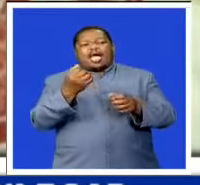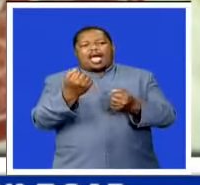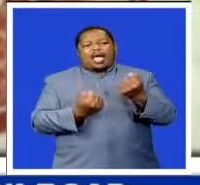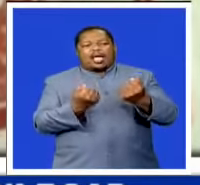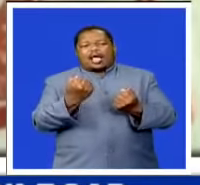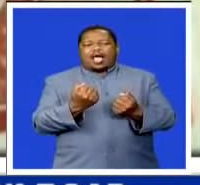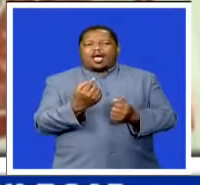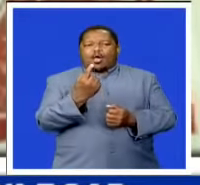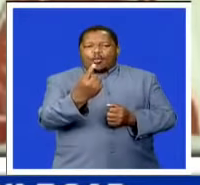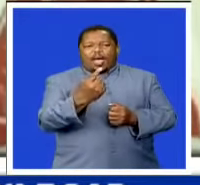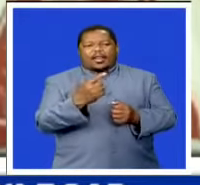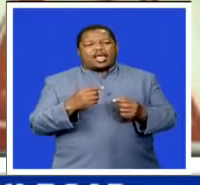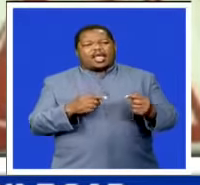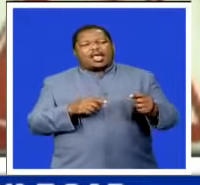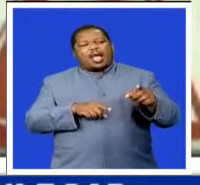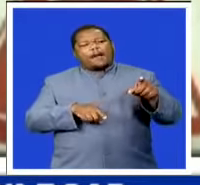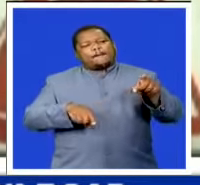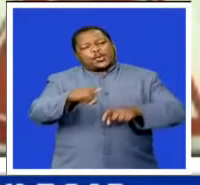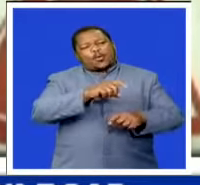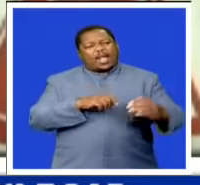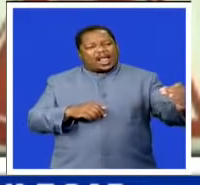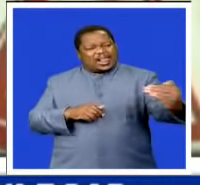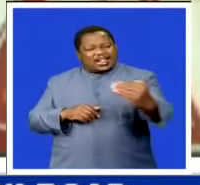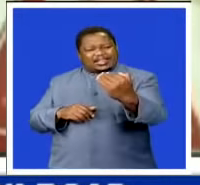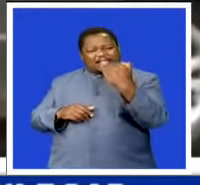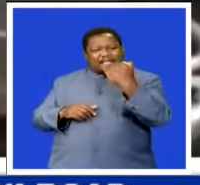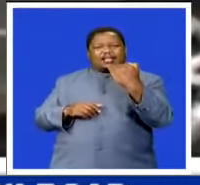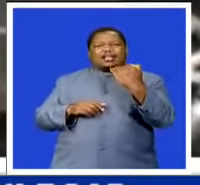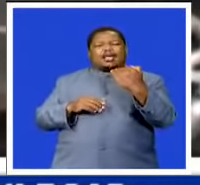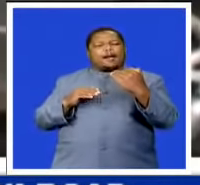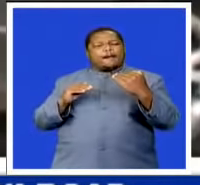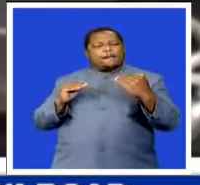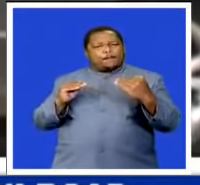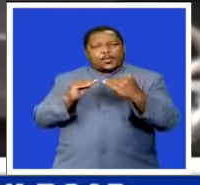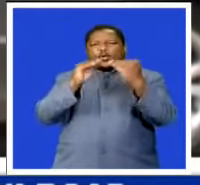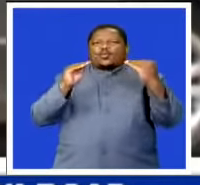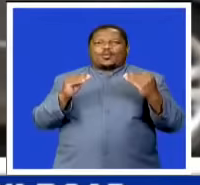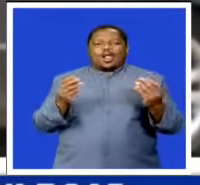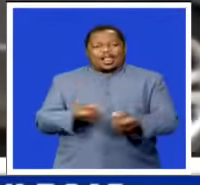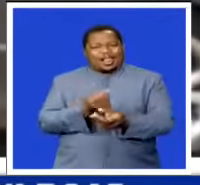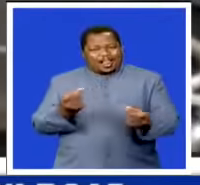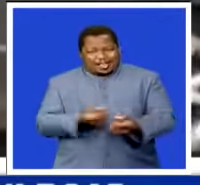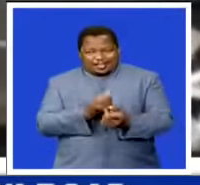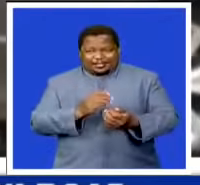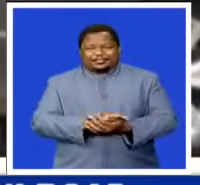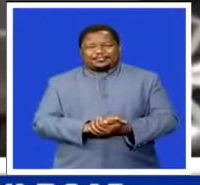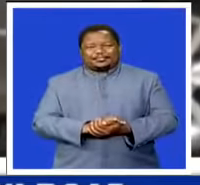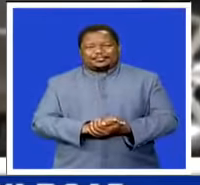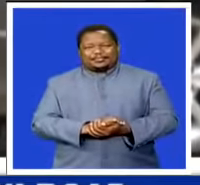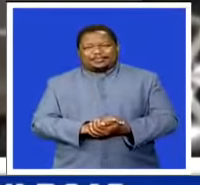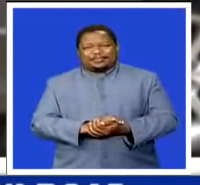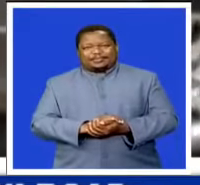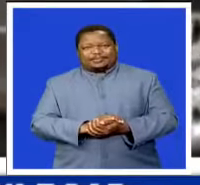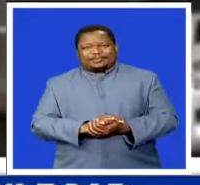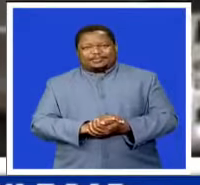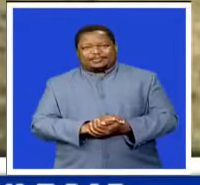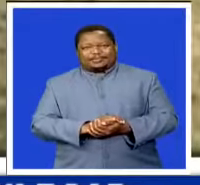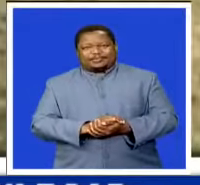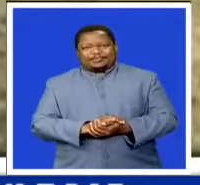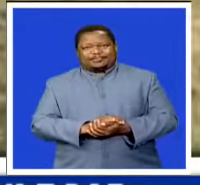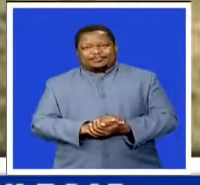sengithudane. Sabenzisashayisana kwaba i-head on. Bonke ke bagibeli nebashayeli bebaselashwa nakuhlanganiswa lo